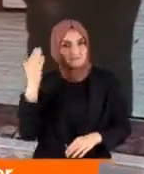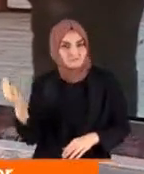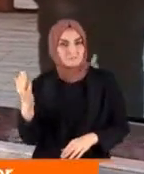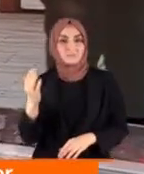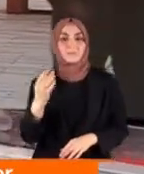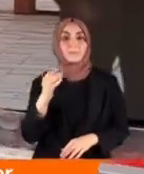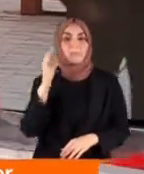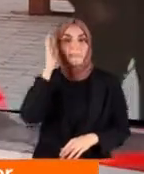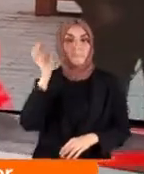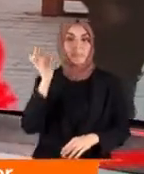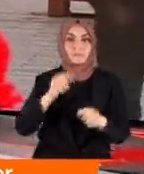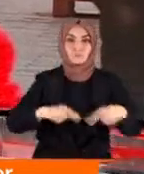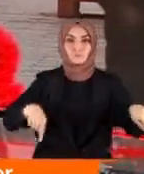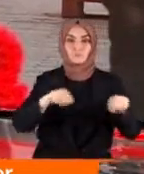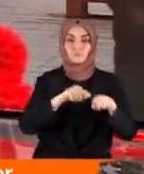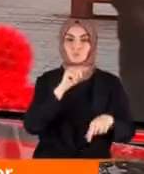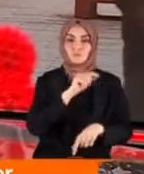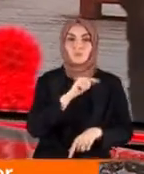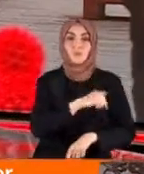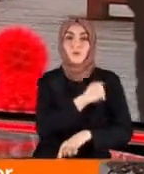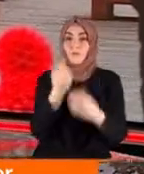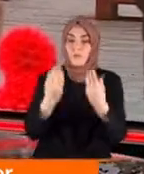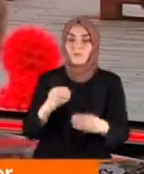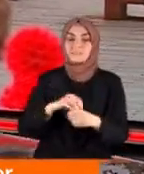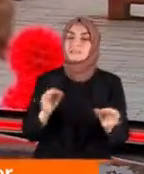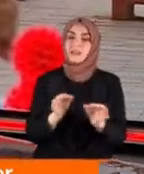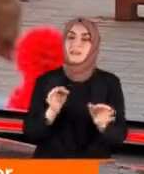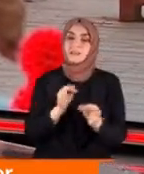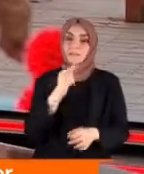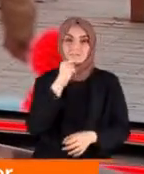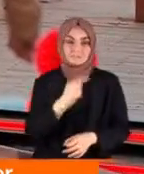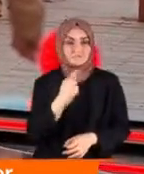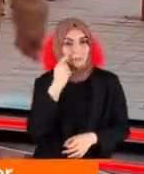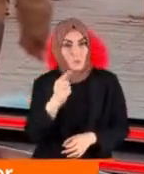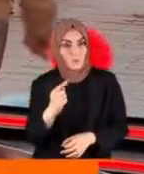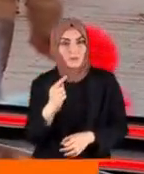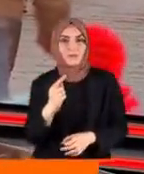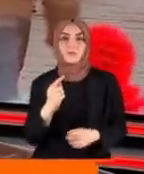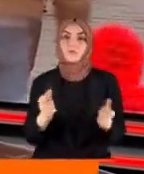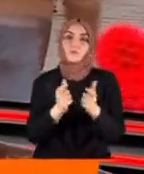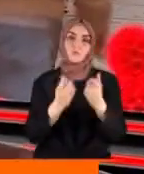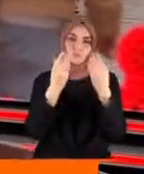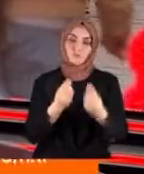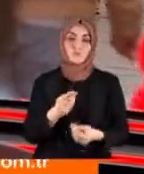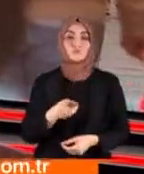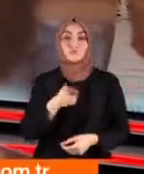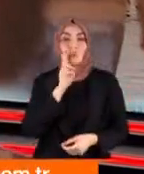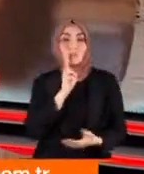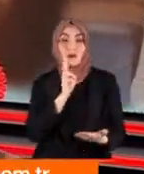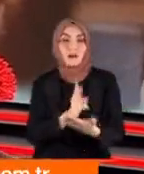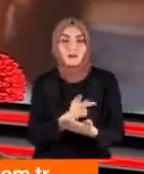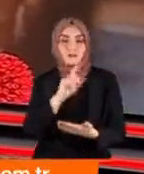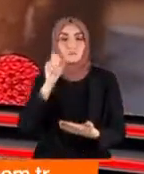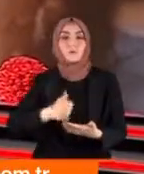henüz normalleşme için erken tavsiyeleri çerçevesinde toplanacak kabine. Alınan son kararları ise Cumhurbaşkanı Erdoğan